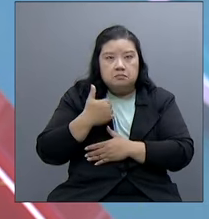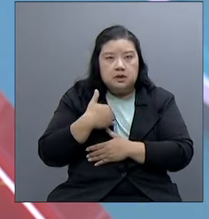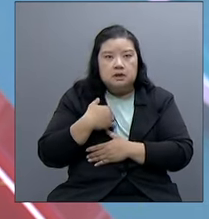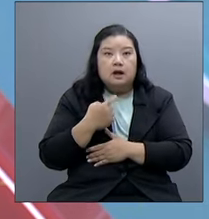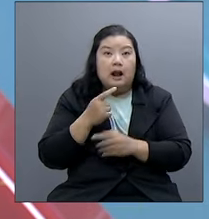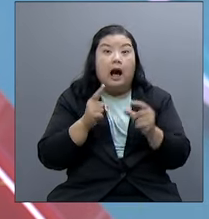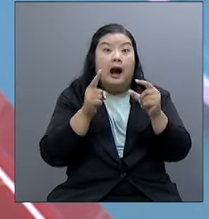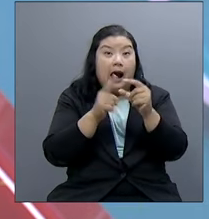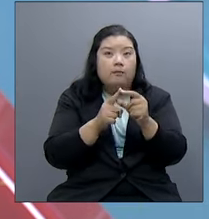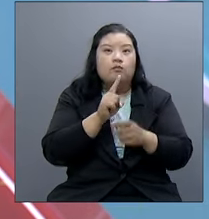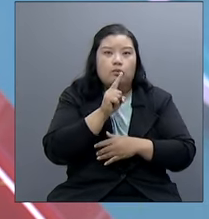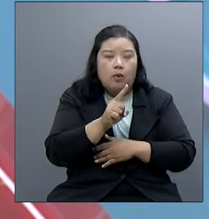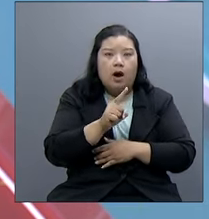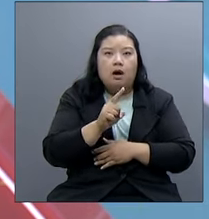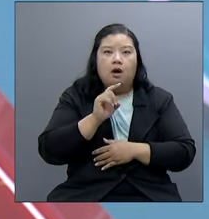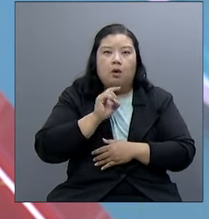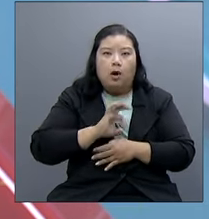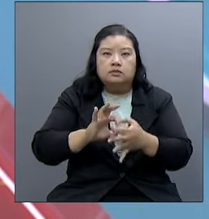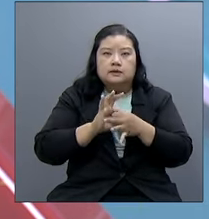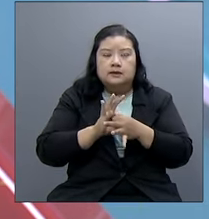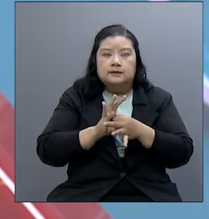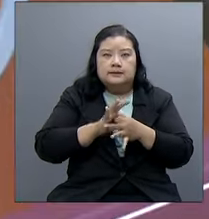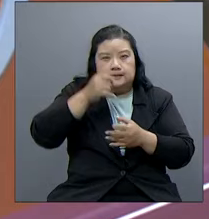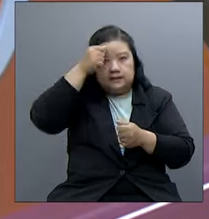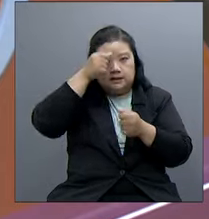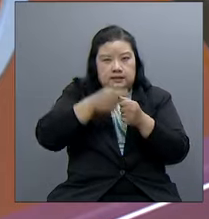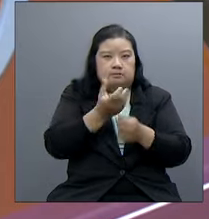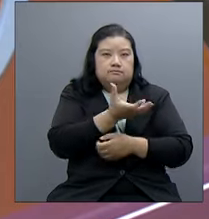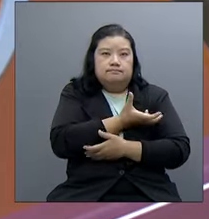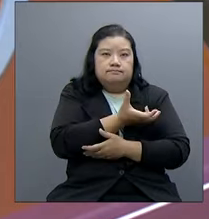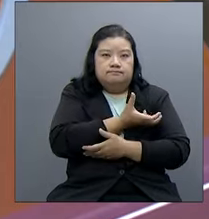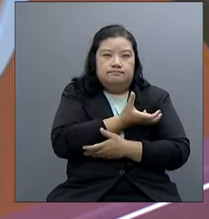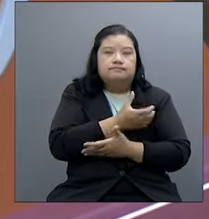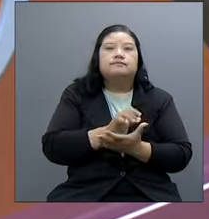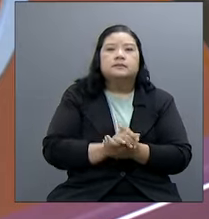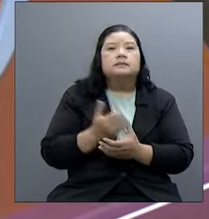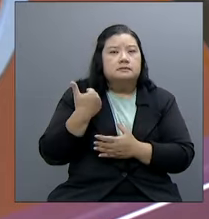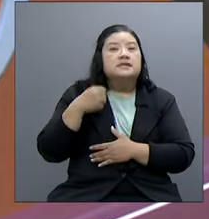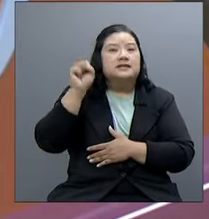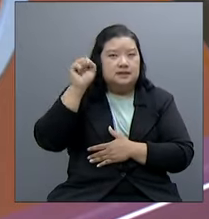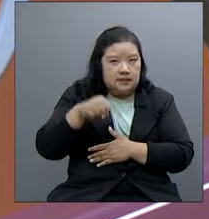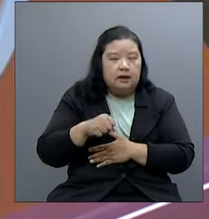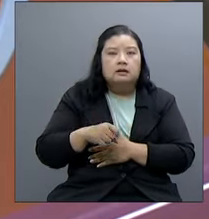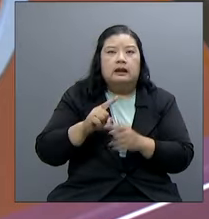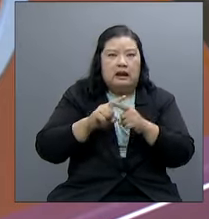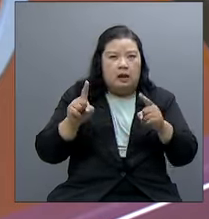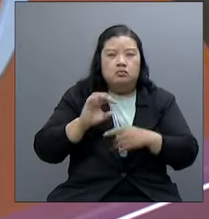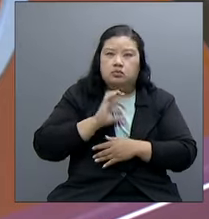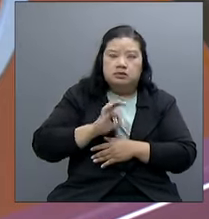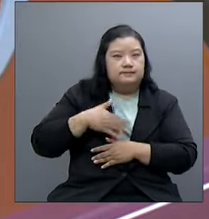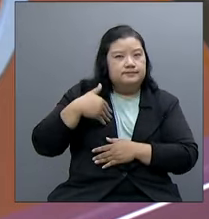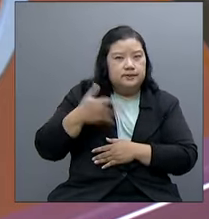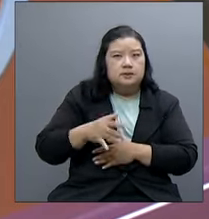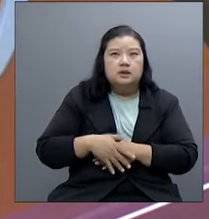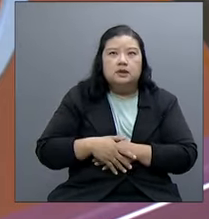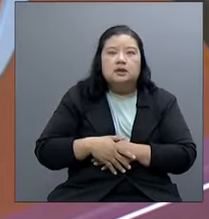คำเดียวมัศร้างแผดที่จำได้ลึกอกน้เลยนะจรง ๆ ค่ะ...้วมเป็นสีงที่ อัตรรายกว่าเรื่ขก